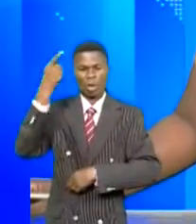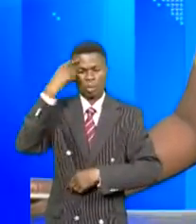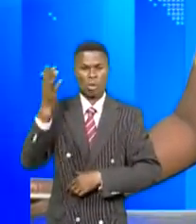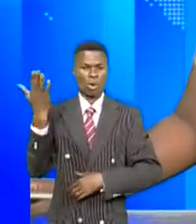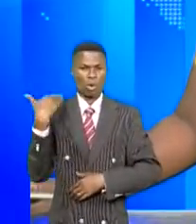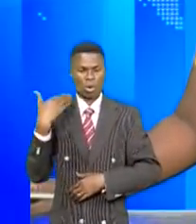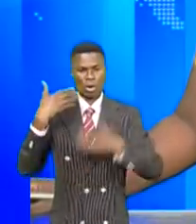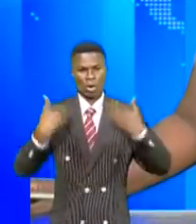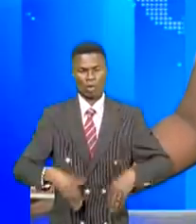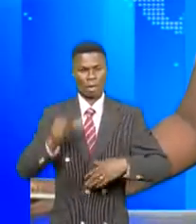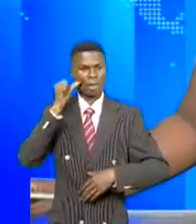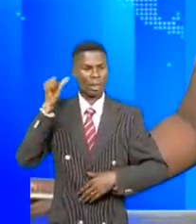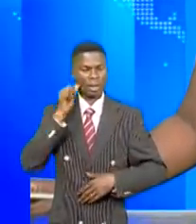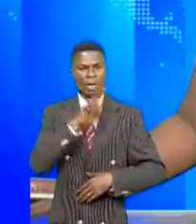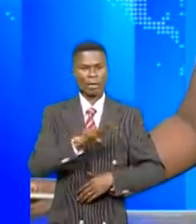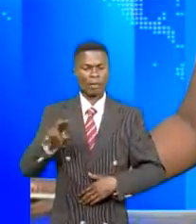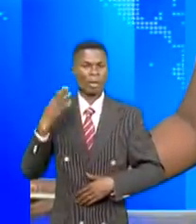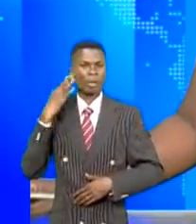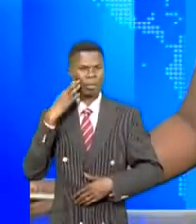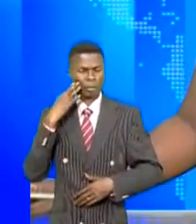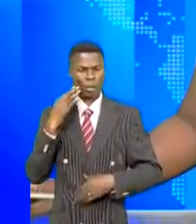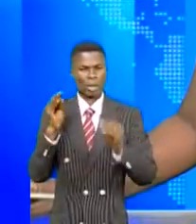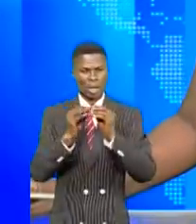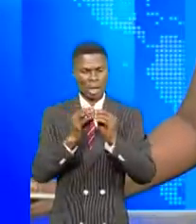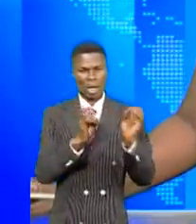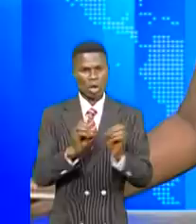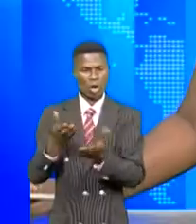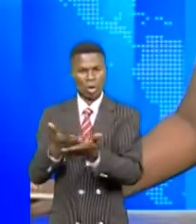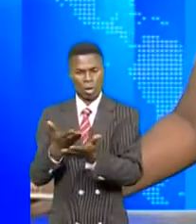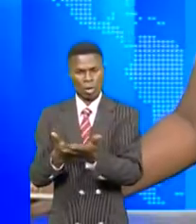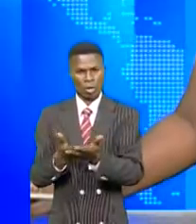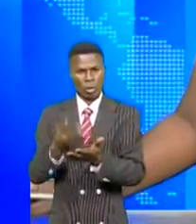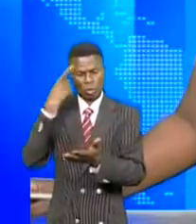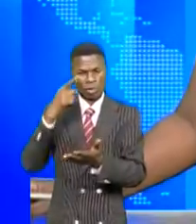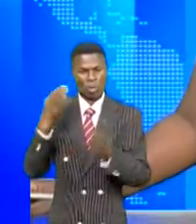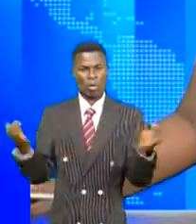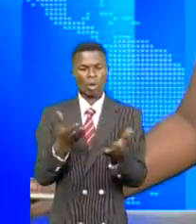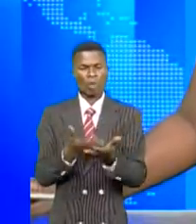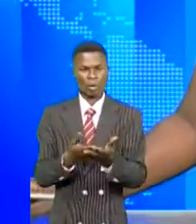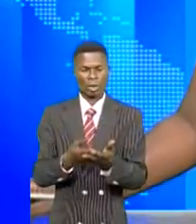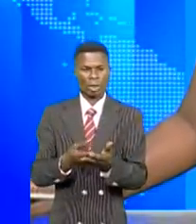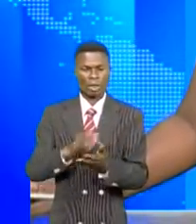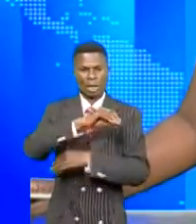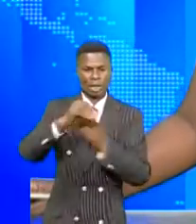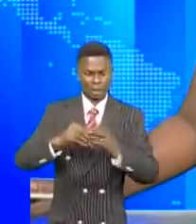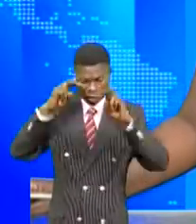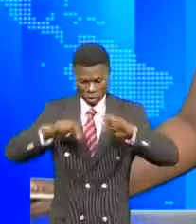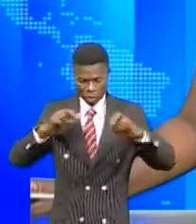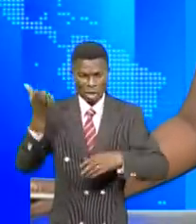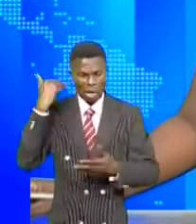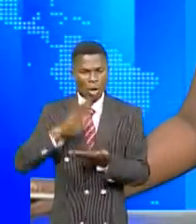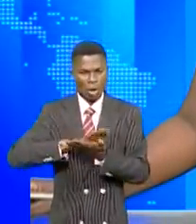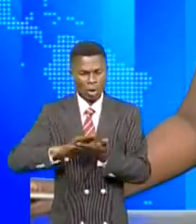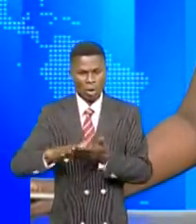qui a été célébrée hier 22 mars. Un atelier a été organisé à l'occasion par les centres de recherche des ressources en eau potable